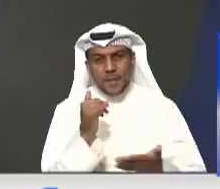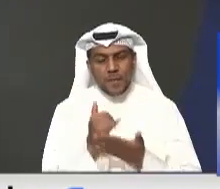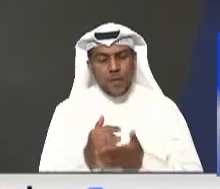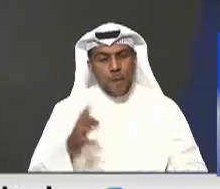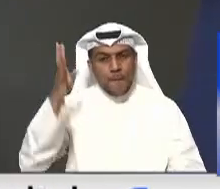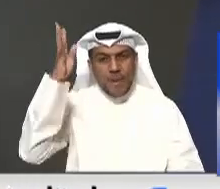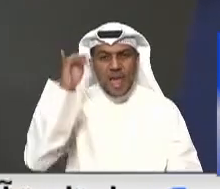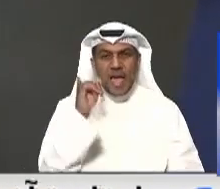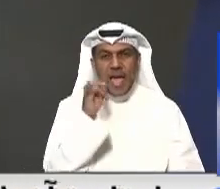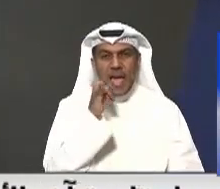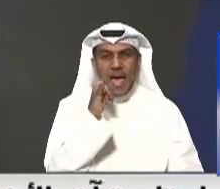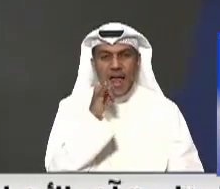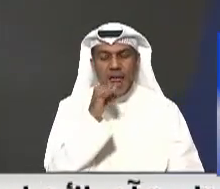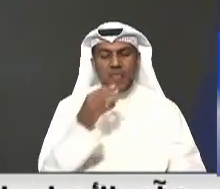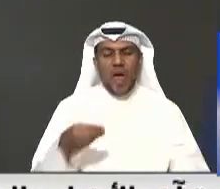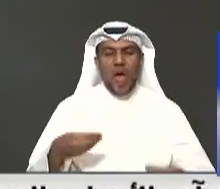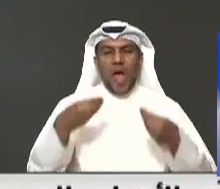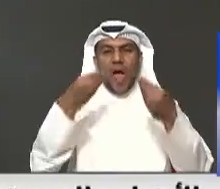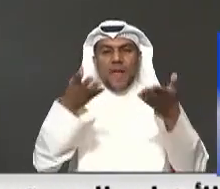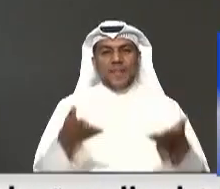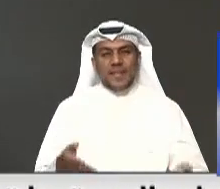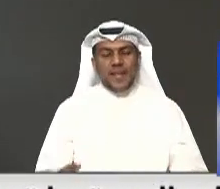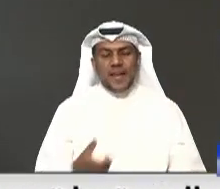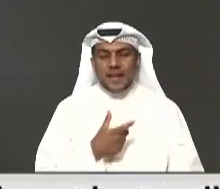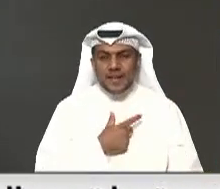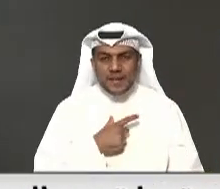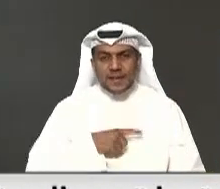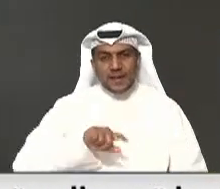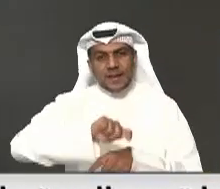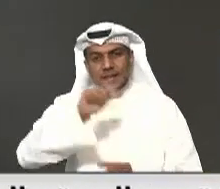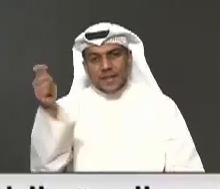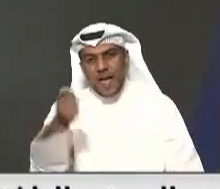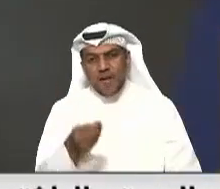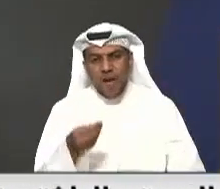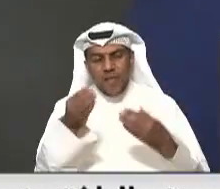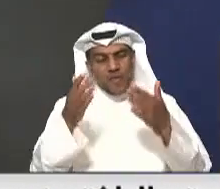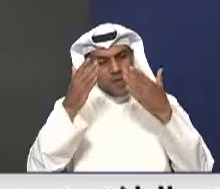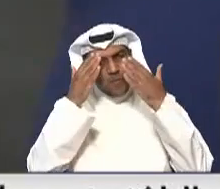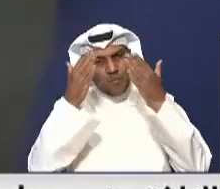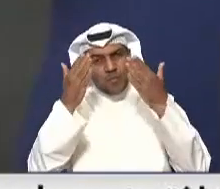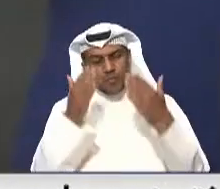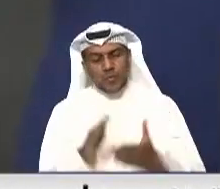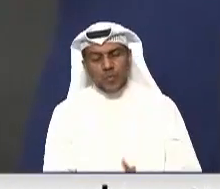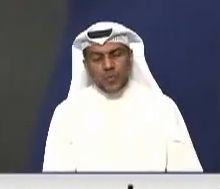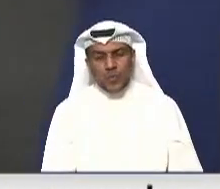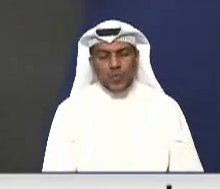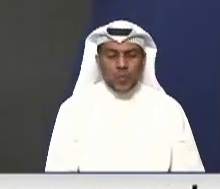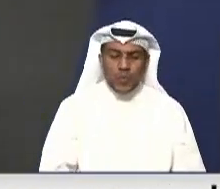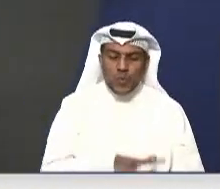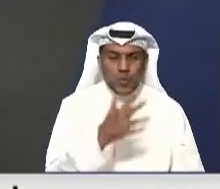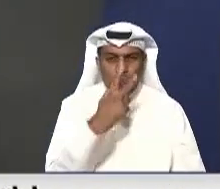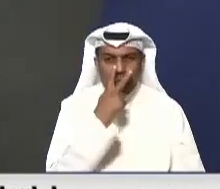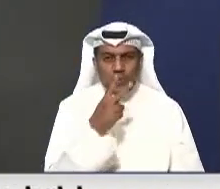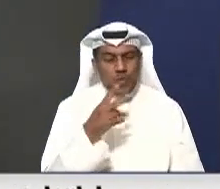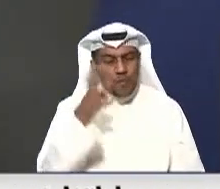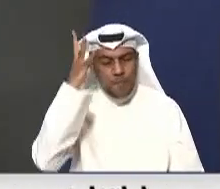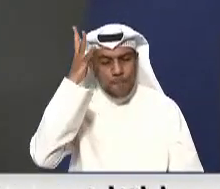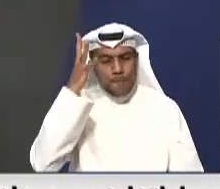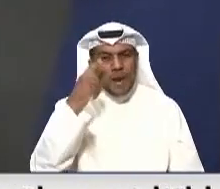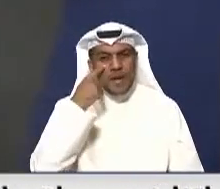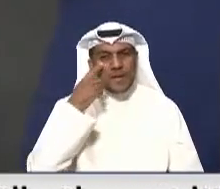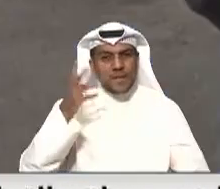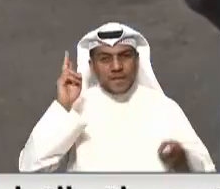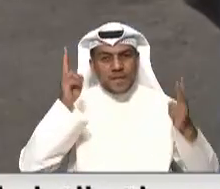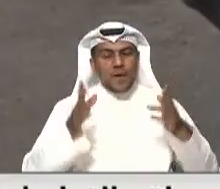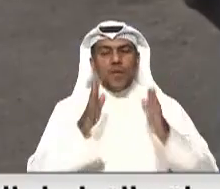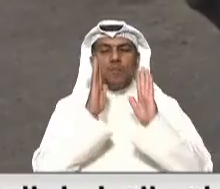الذي كرمهم بنفسه، وهذا إنجاز كبير وأيضا نفتخر به بشكل كبير ونبارك